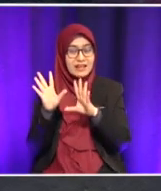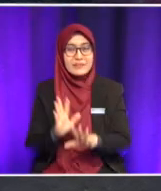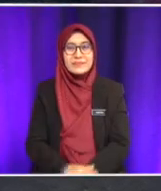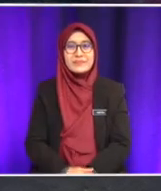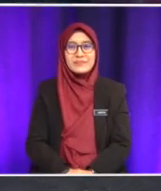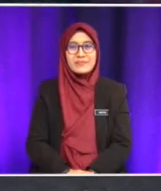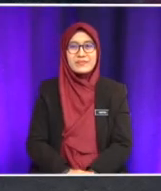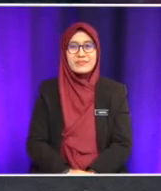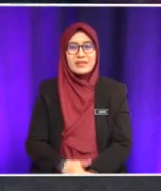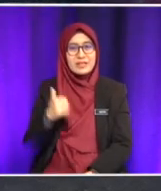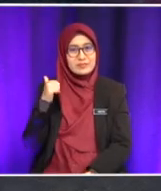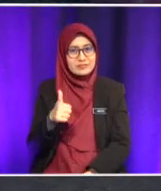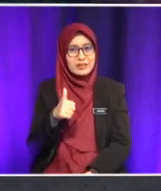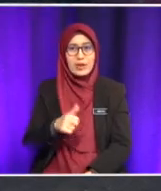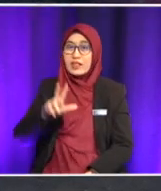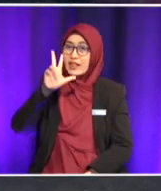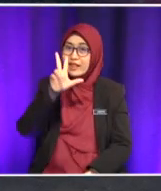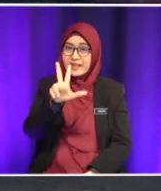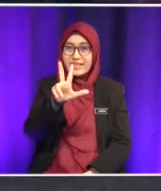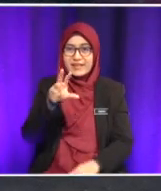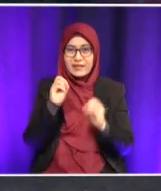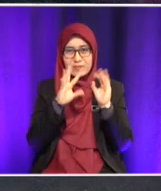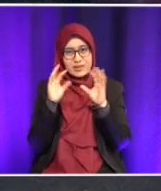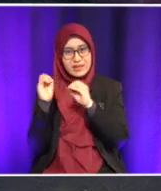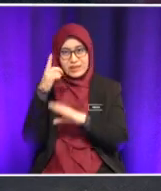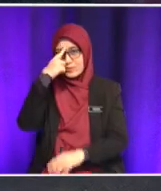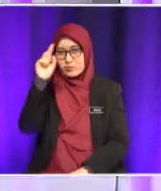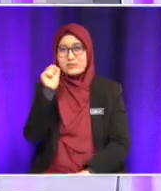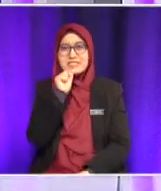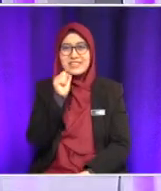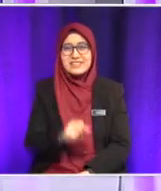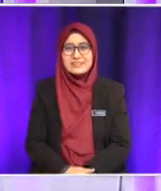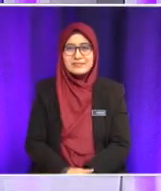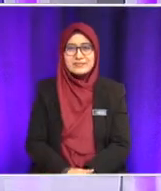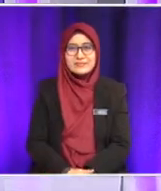sangat baik tiga bintang kepada say oke